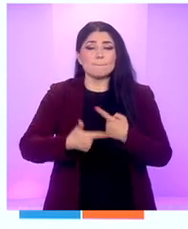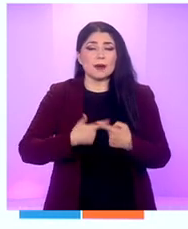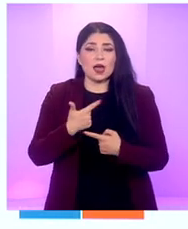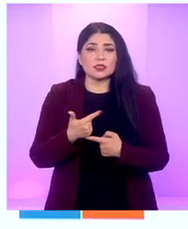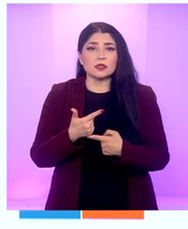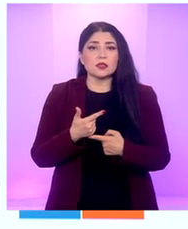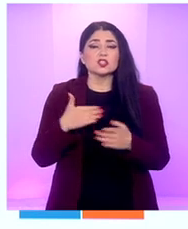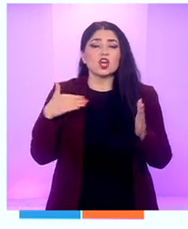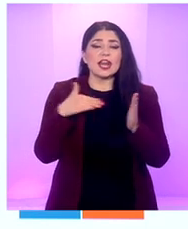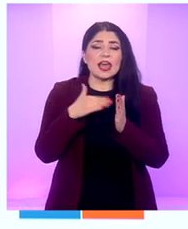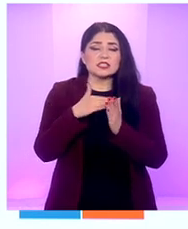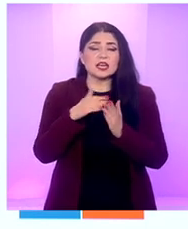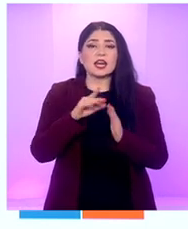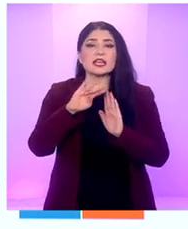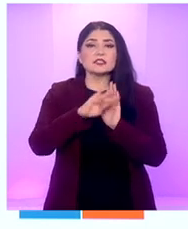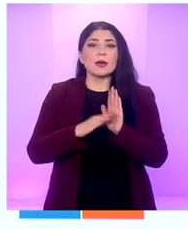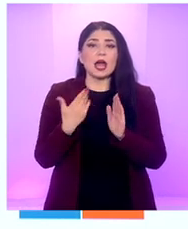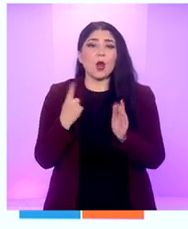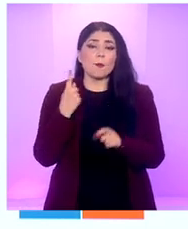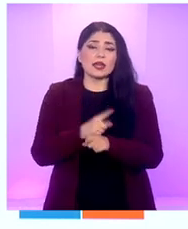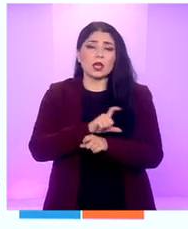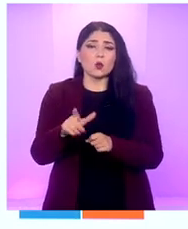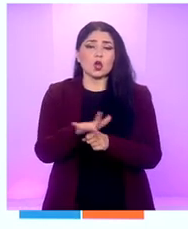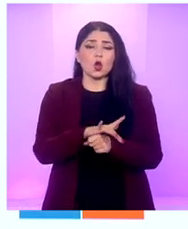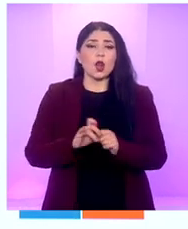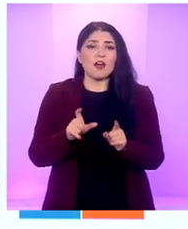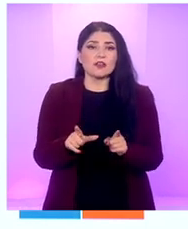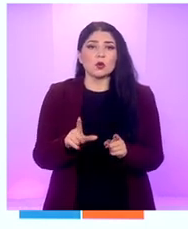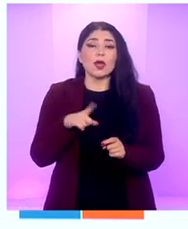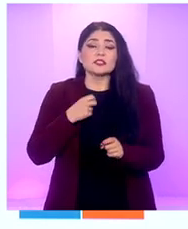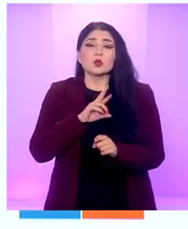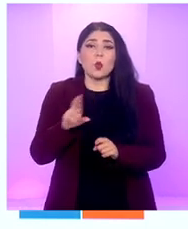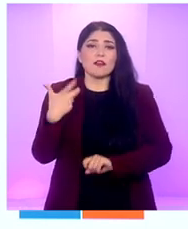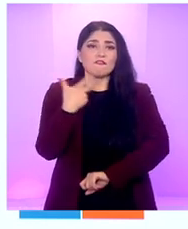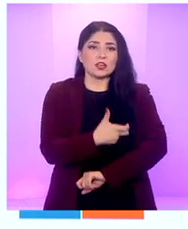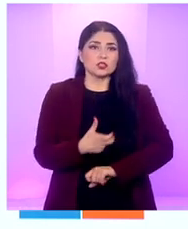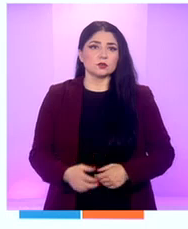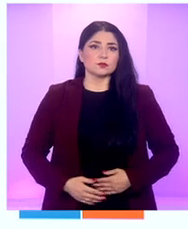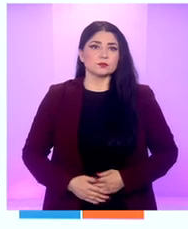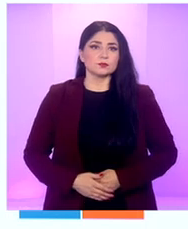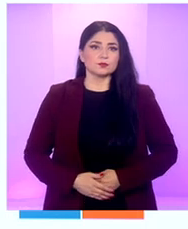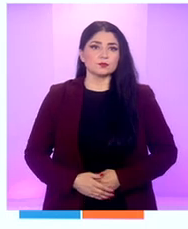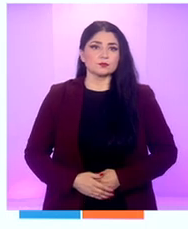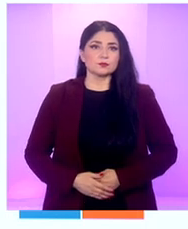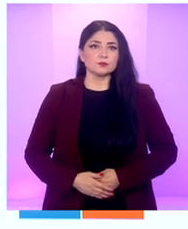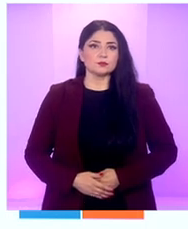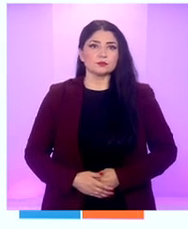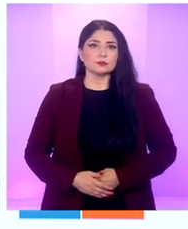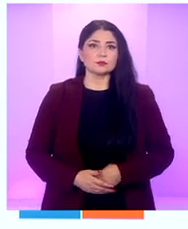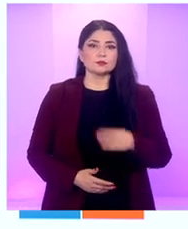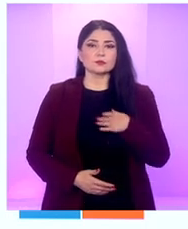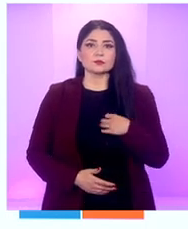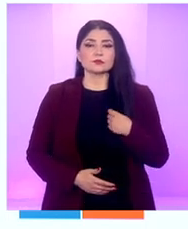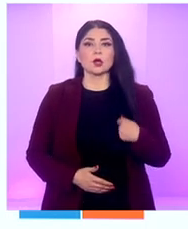această logică de restricții pe care îl puneți pandemia actuală ultimul și vei despre care vreau să vorbesc și care a ocupat o